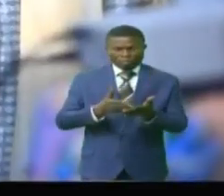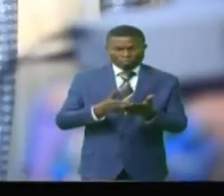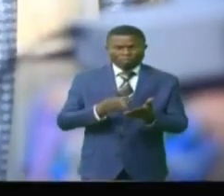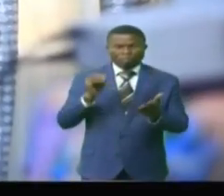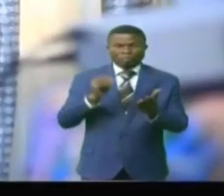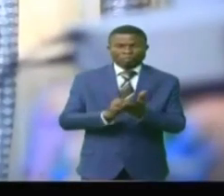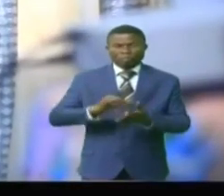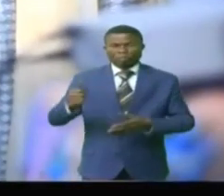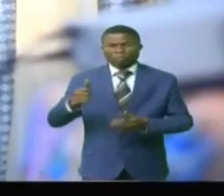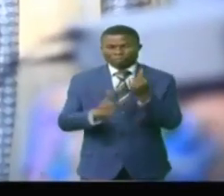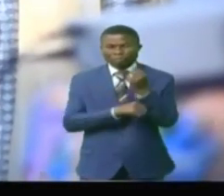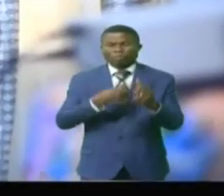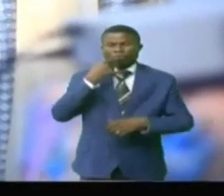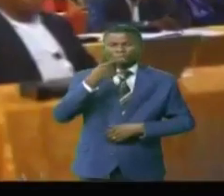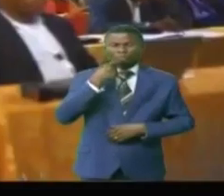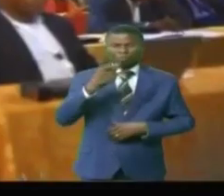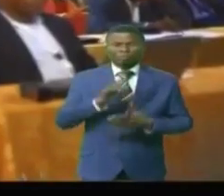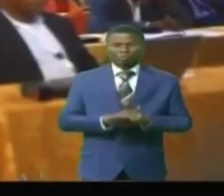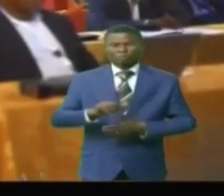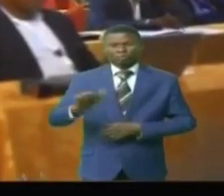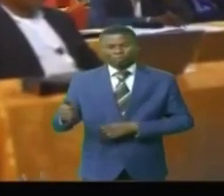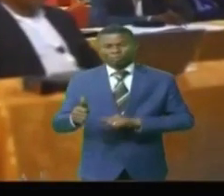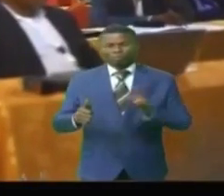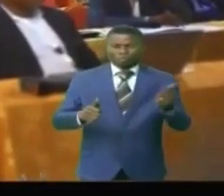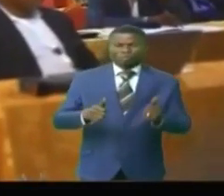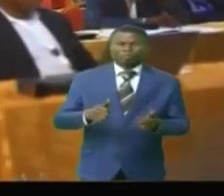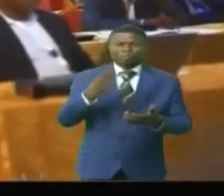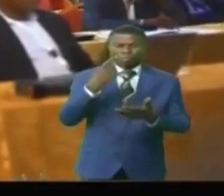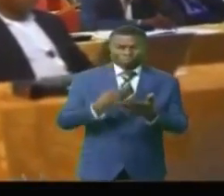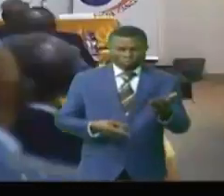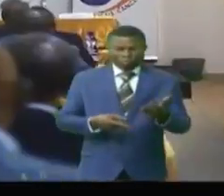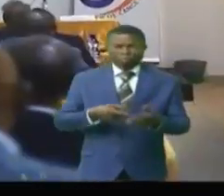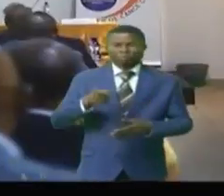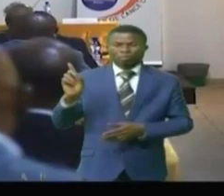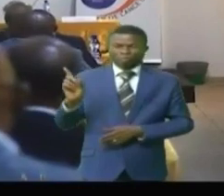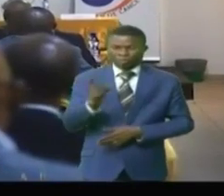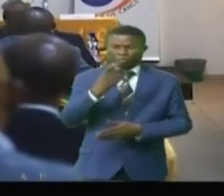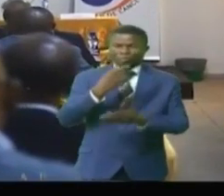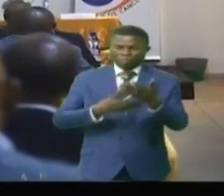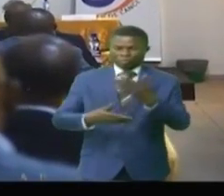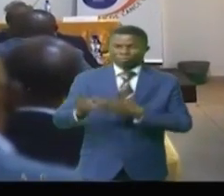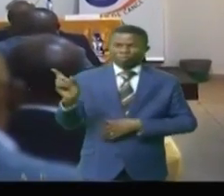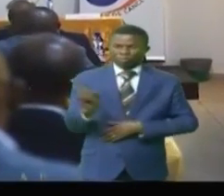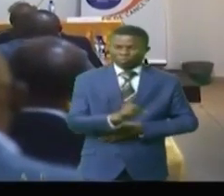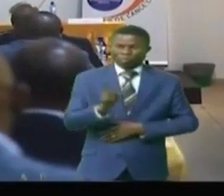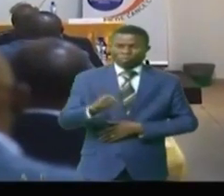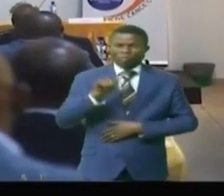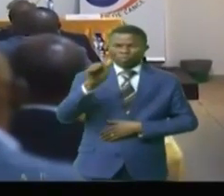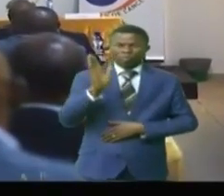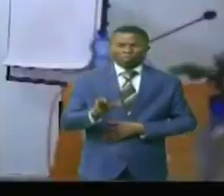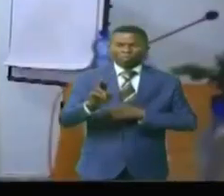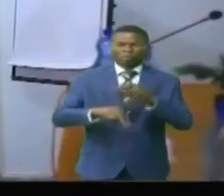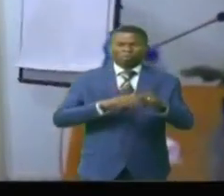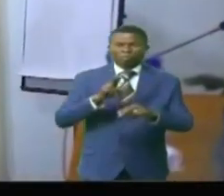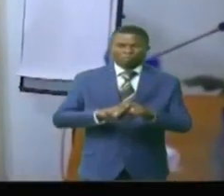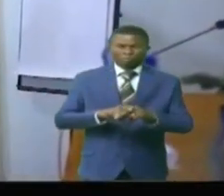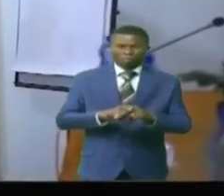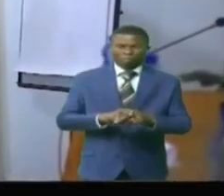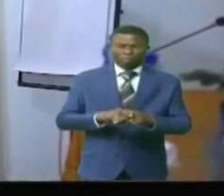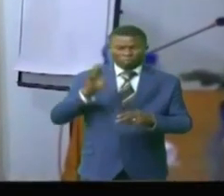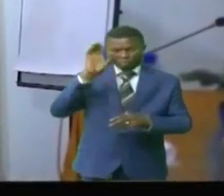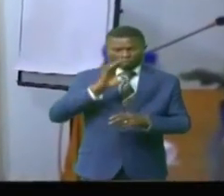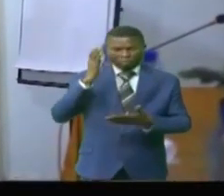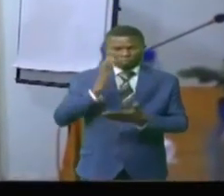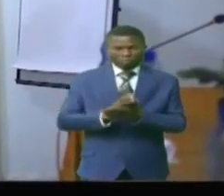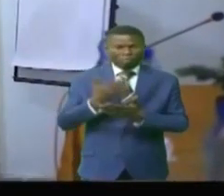aussi pertinentes les unes des autres, se sont succédées à l'image de celle du directeur national de lutte contre